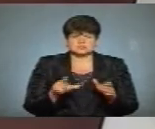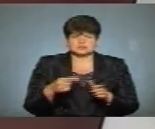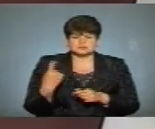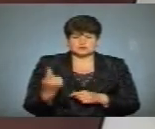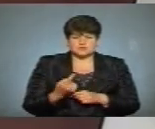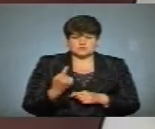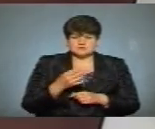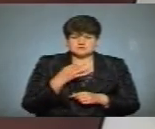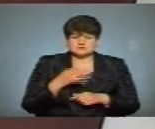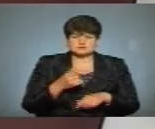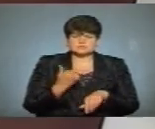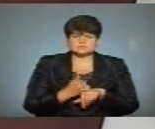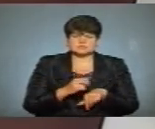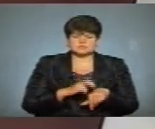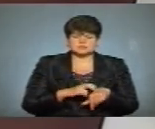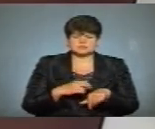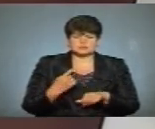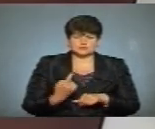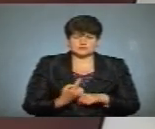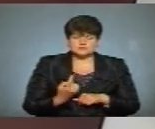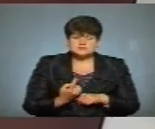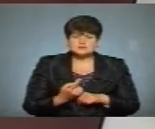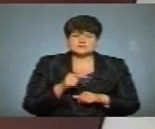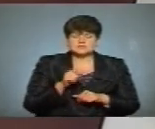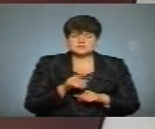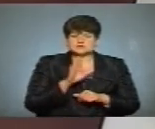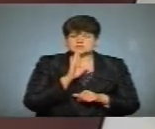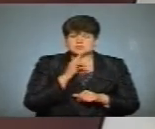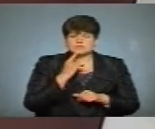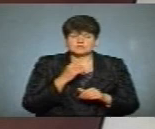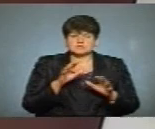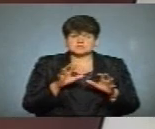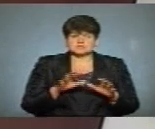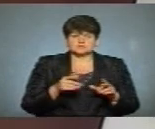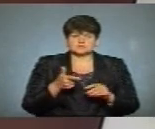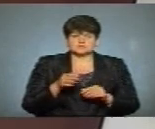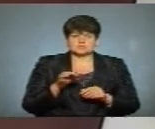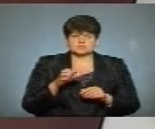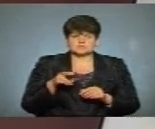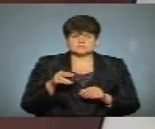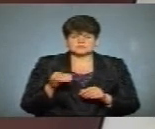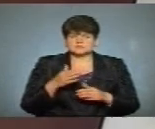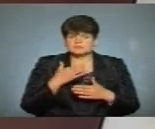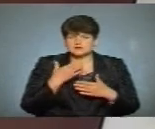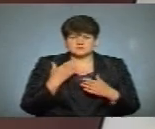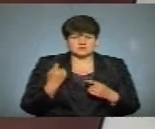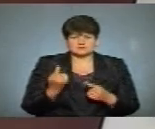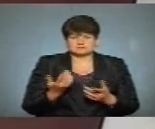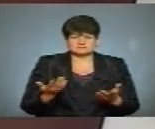розповіла головна санітарна лікарка області Оксана Чайчук. За її словами, статус госпіталю в області немає жодна з